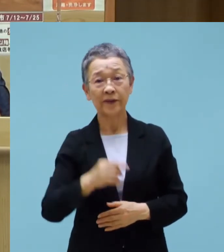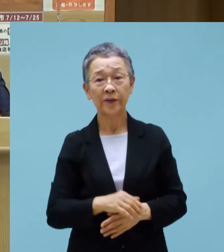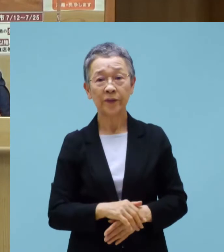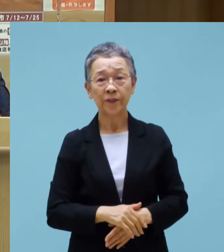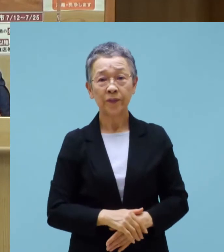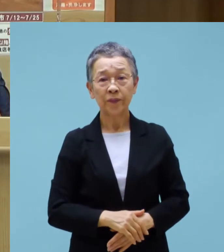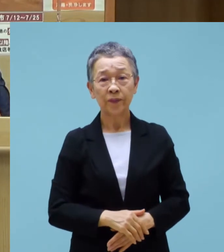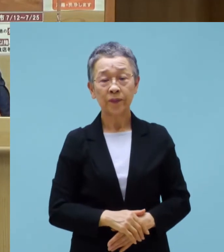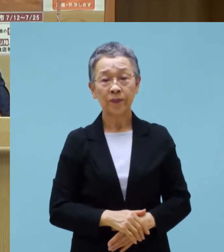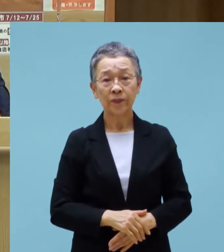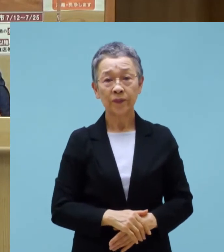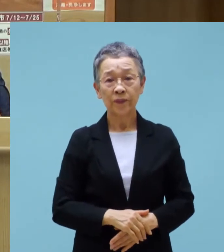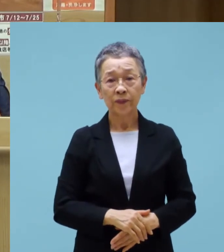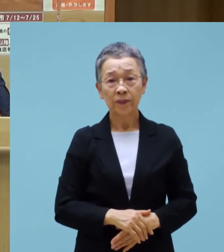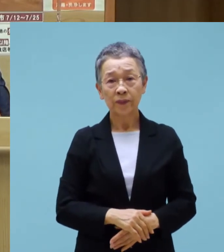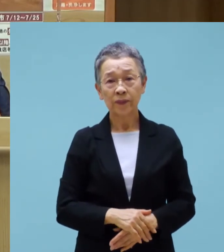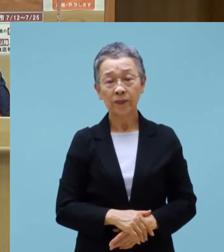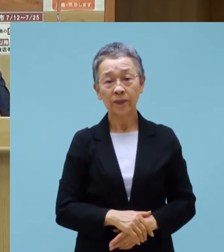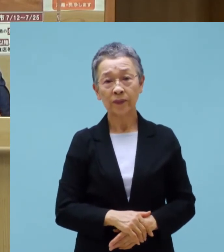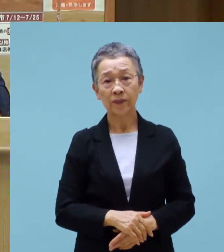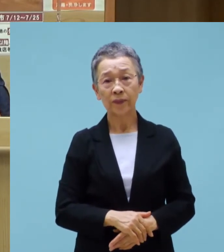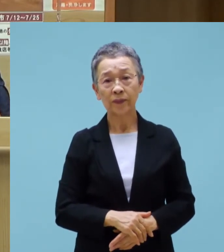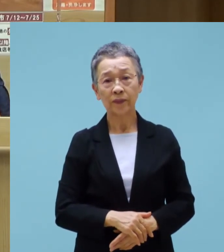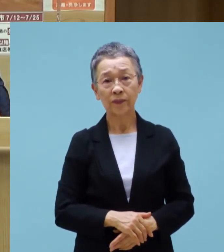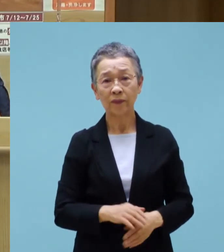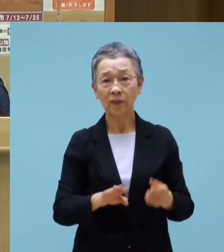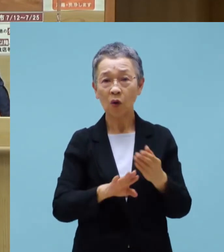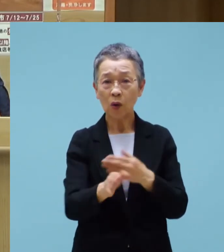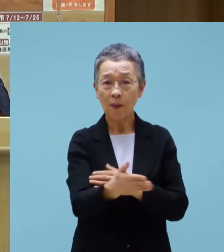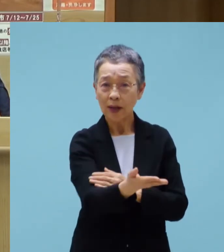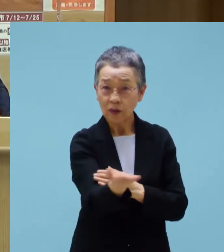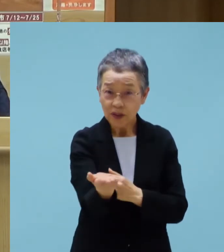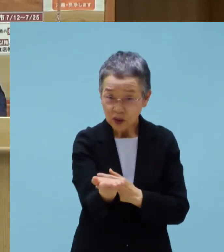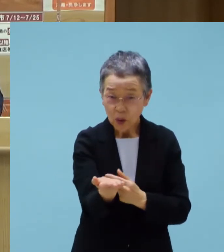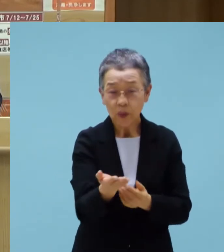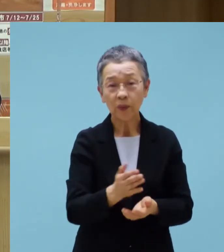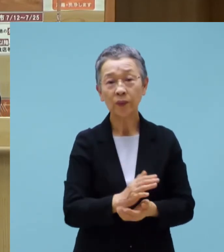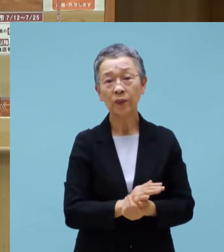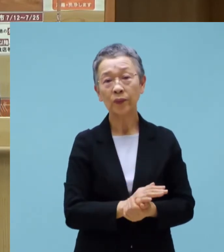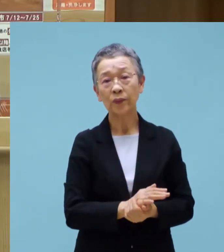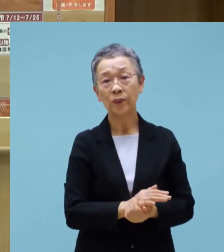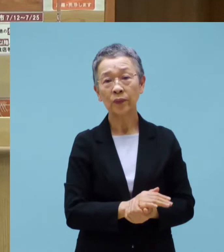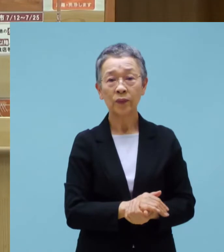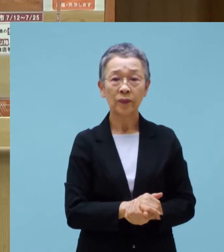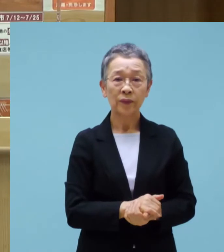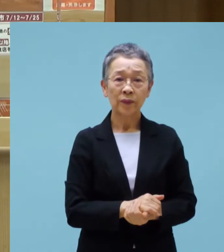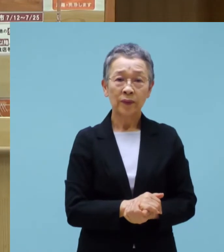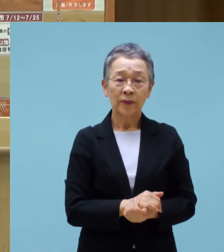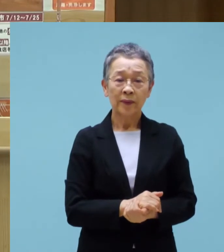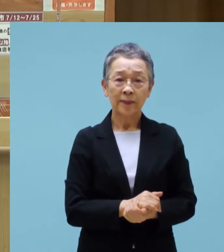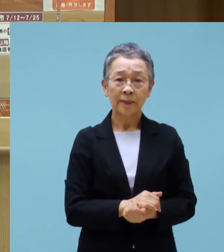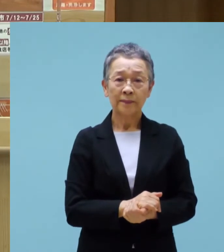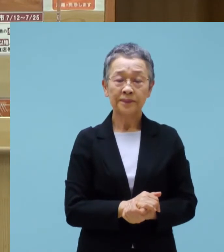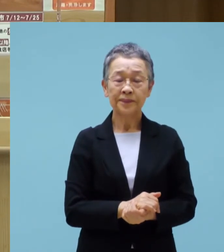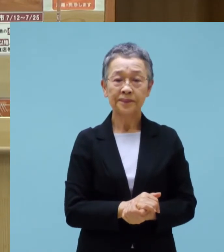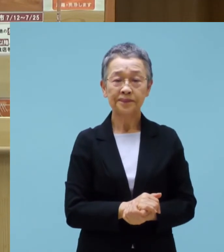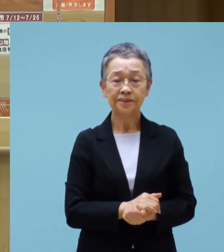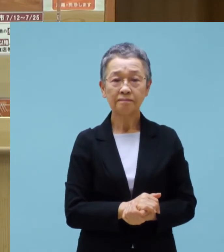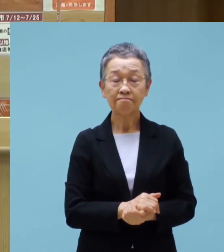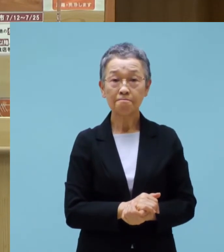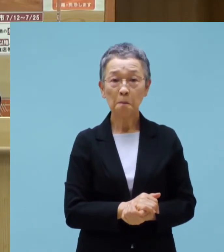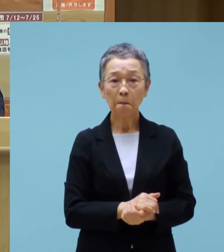よろしいでしょうか。他にご質問ございますか。では HBC の竹村さん。